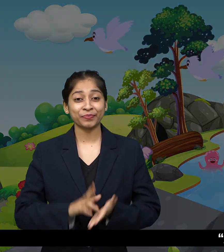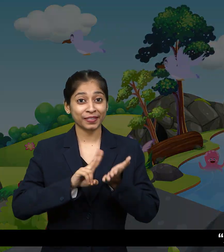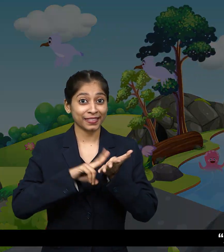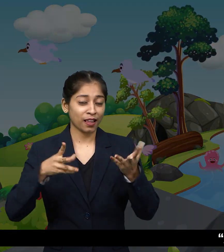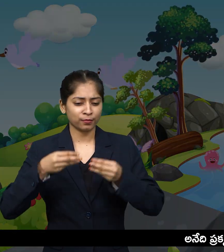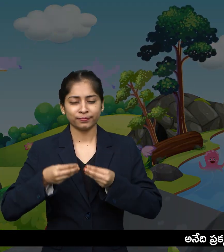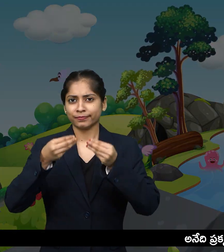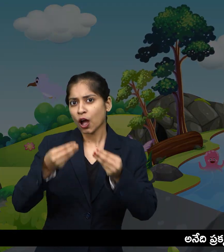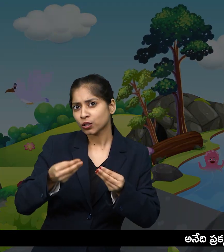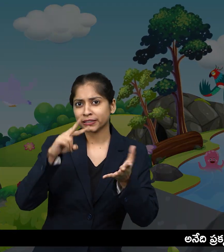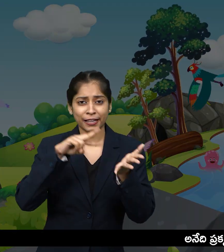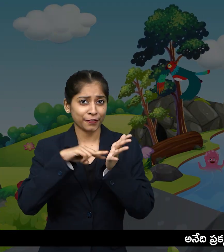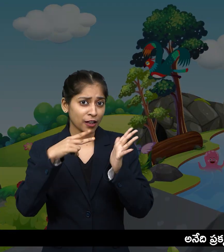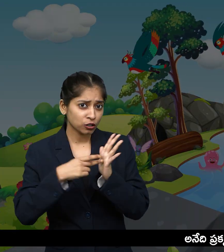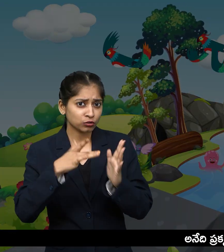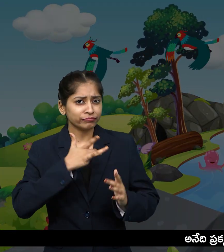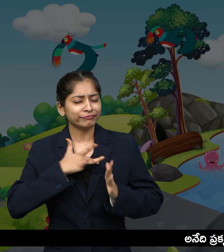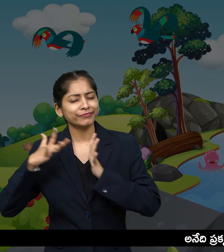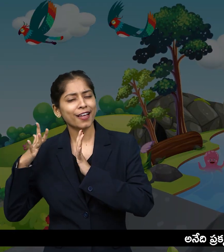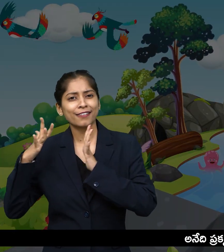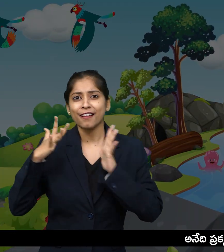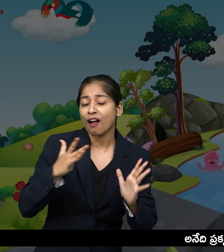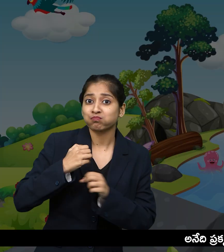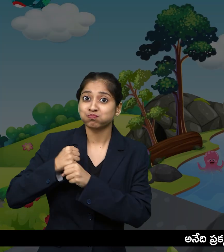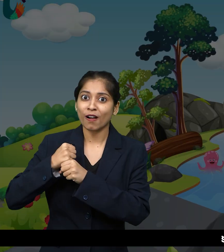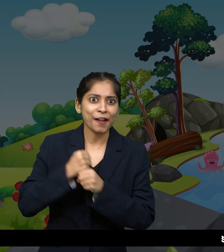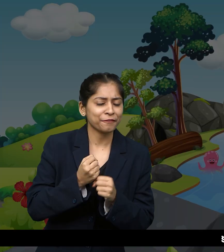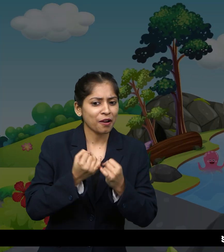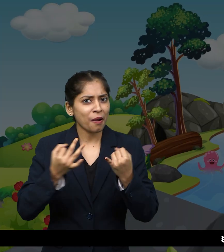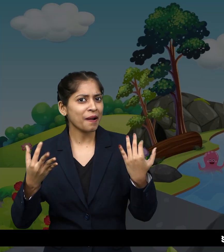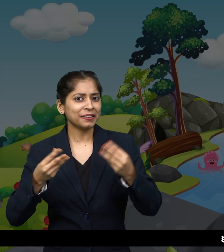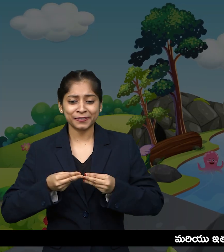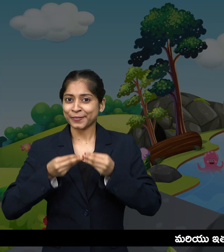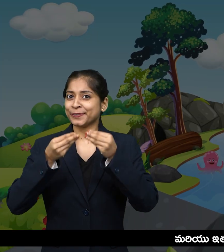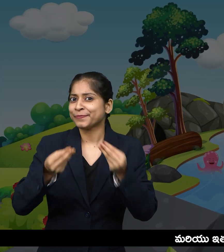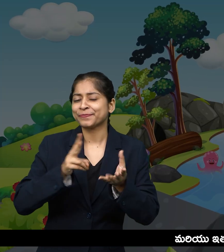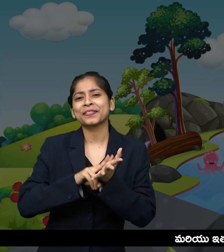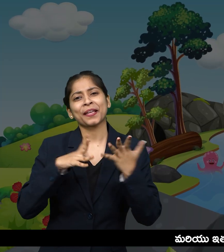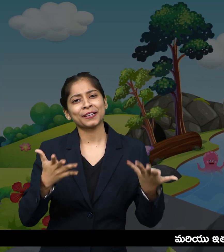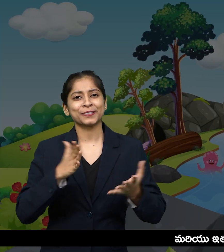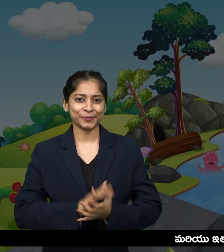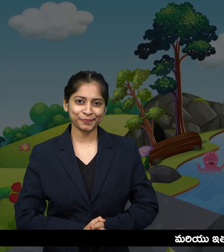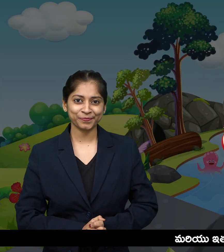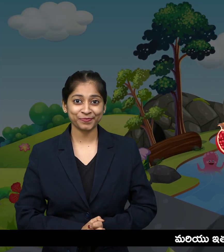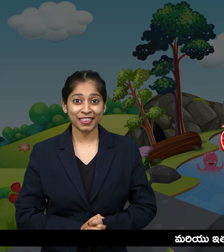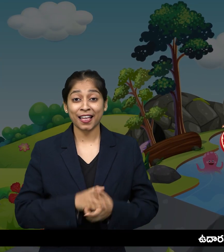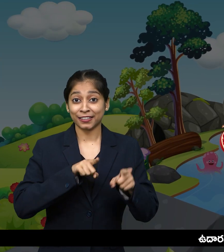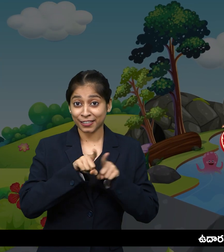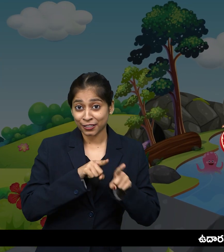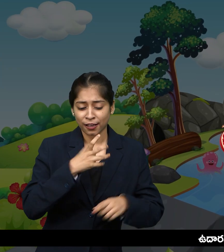ప్రకృతి వరం అనేది ప్రకృతి అందించిన పండ్లు, కూరగాయలు మరియు ఇతర సహజ వనరుల